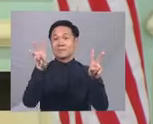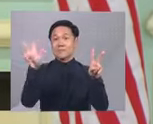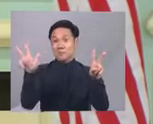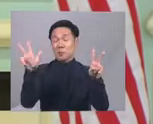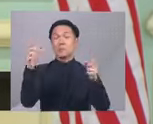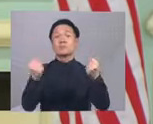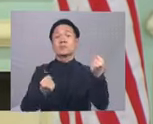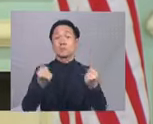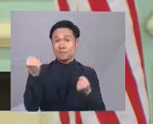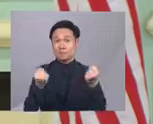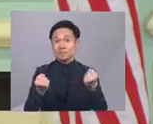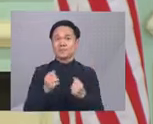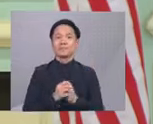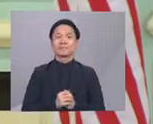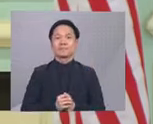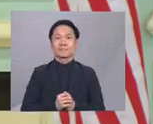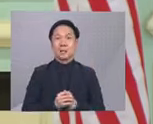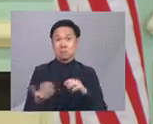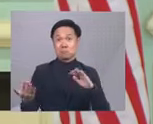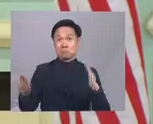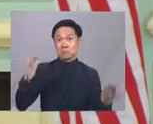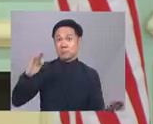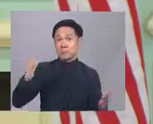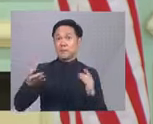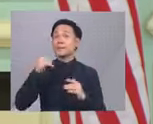267,373 kenderaan berbanding dengan